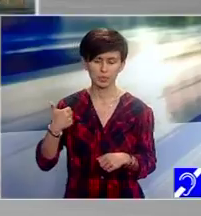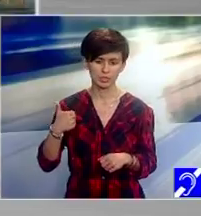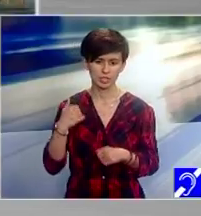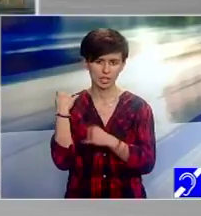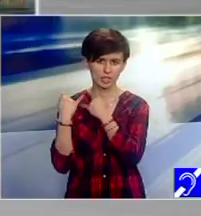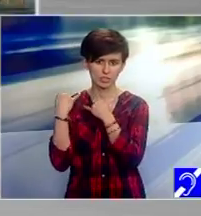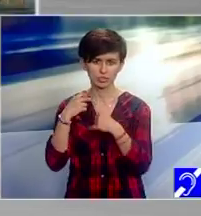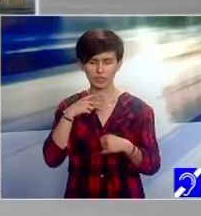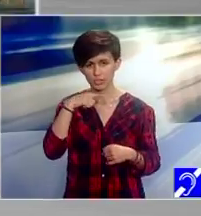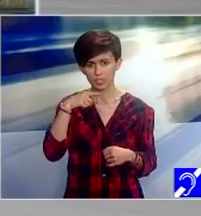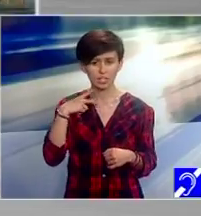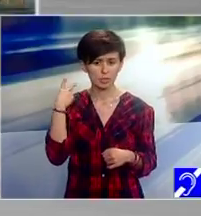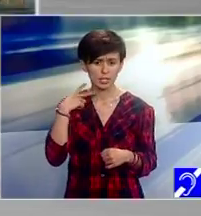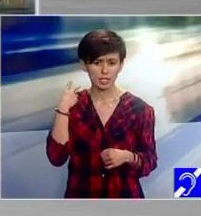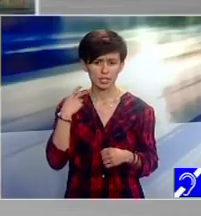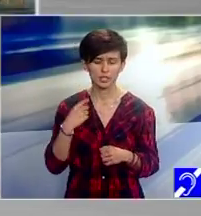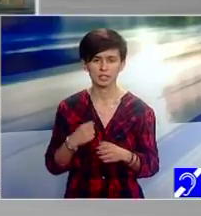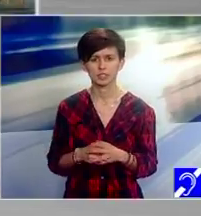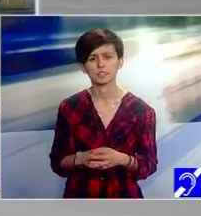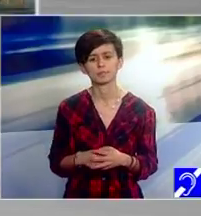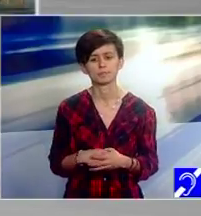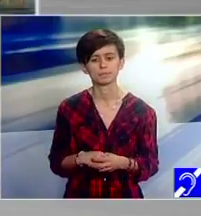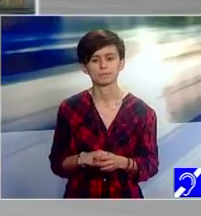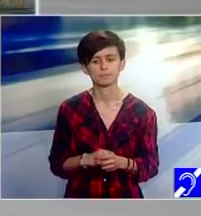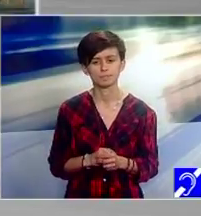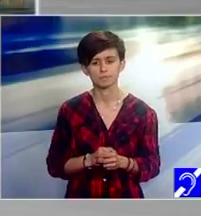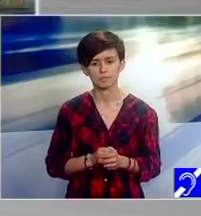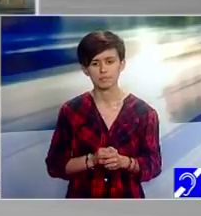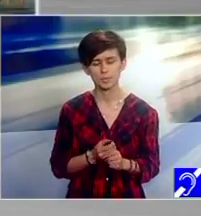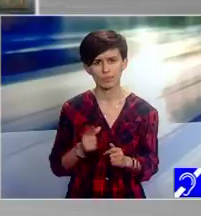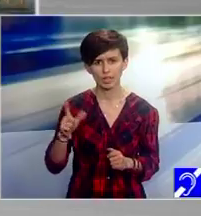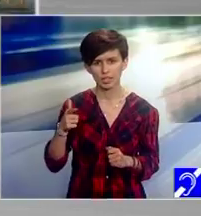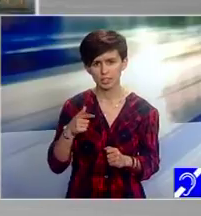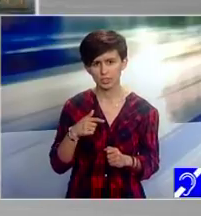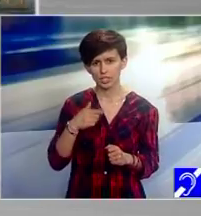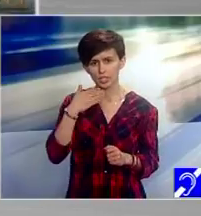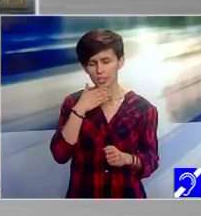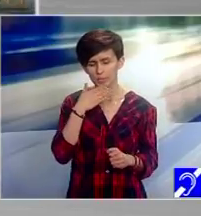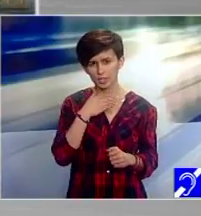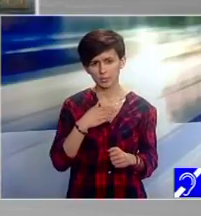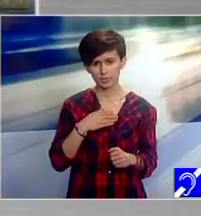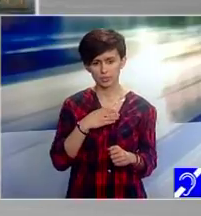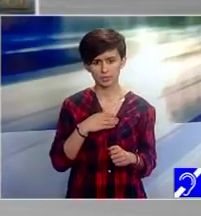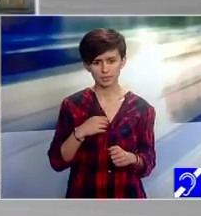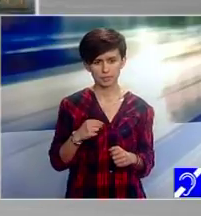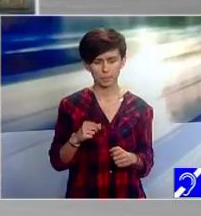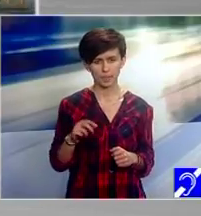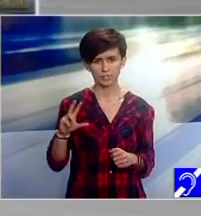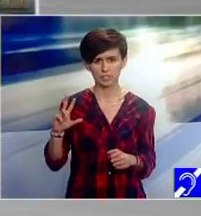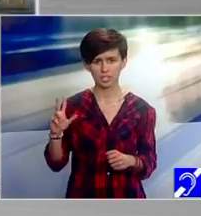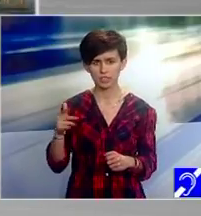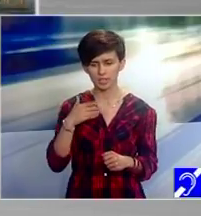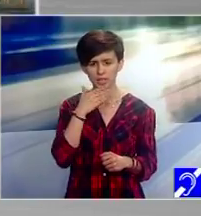engleză, clasa 12-a, limba română, premiul 2, clasa a 12-a, locul 3,